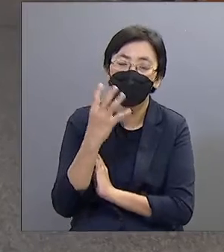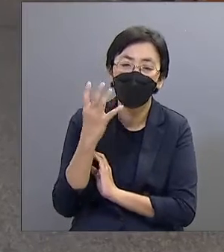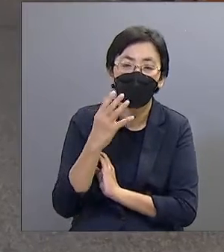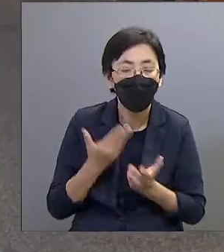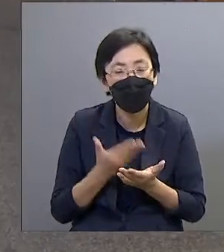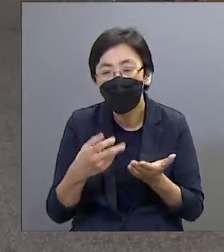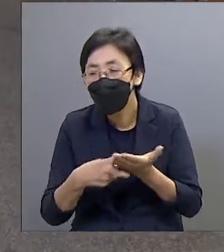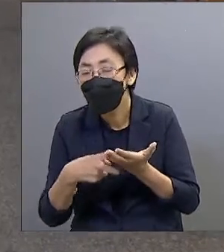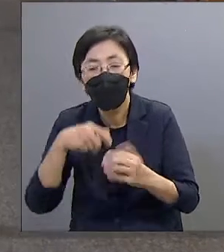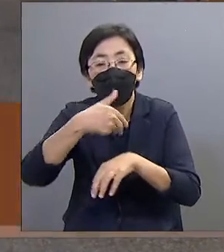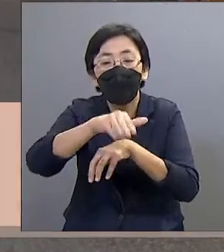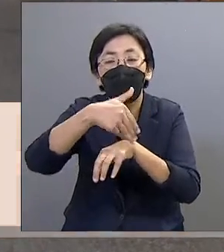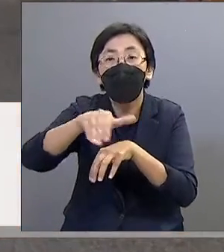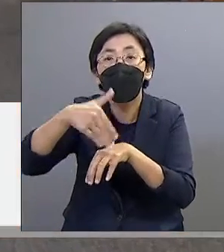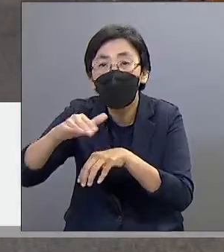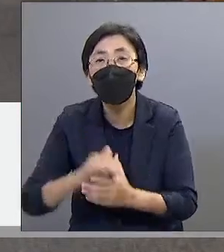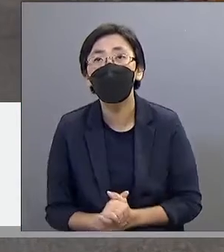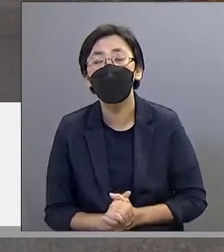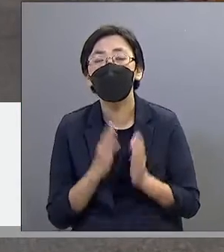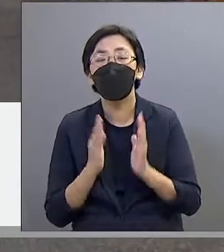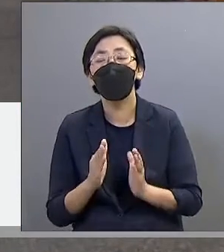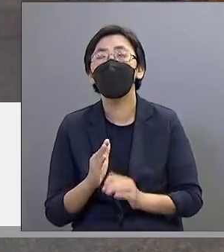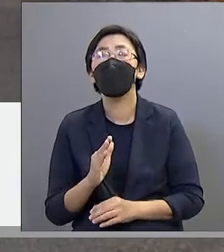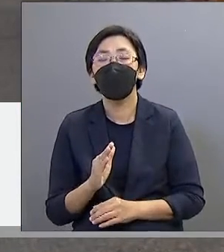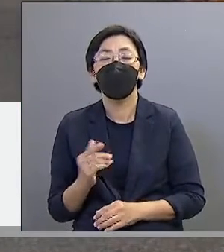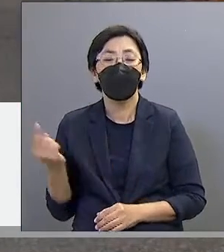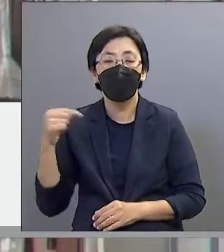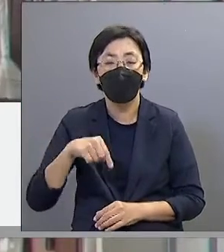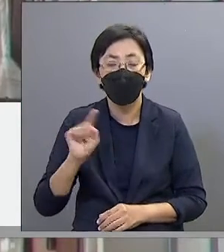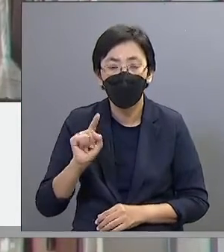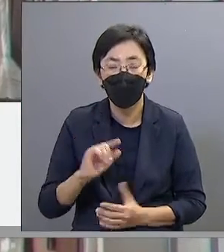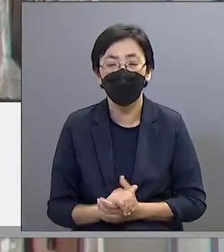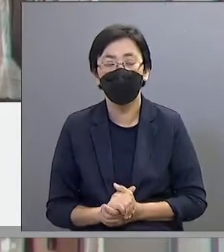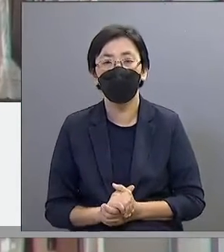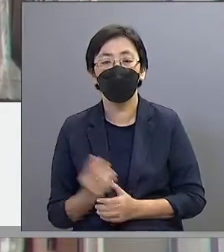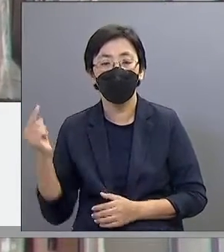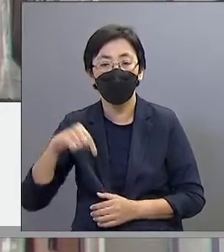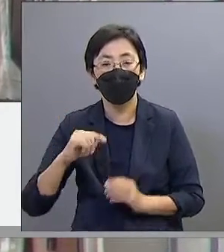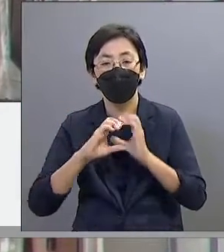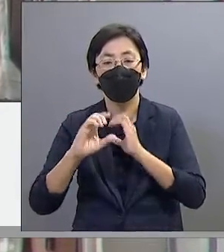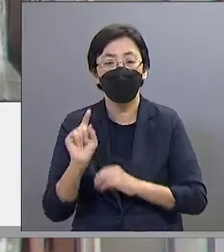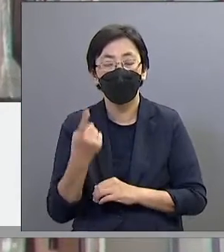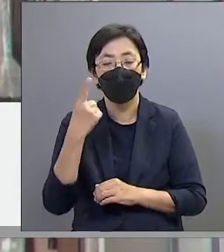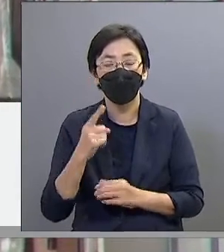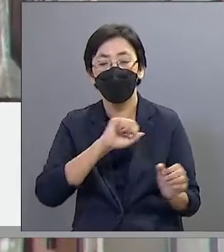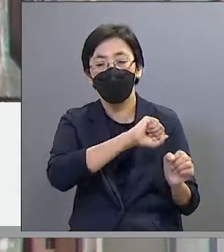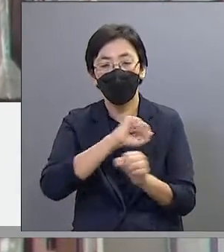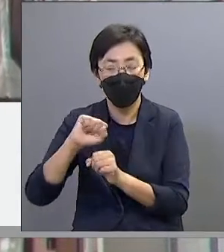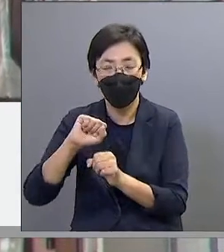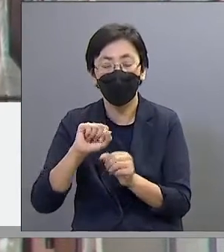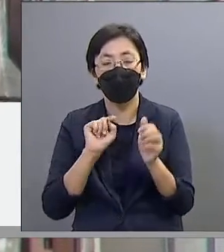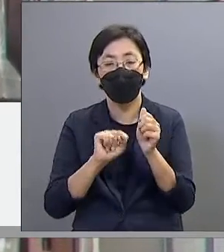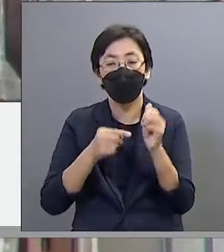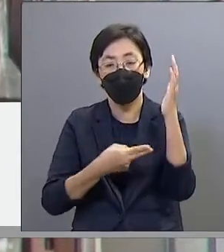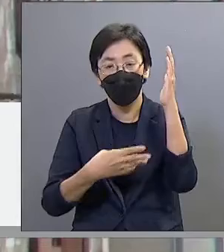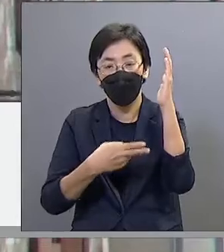สถานีขนส่งผู้โดยสารผู้โดยสารรายนี้เพิ่งจะเดินทางมาที่สถานีขนส่งครั้งแรกจะขึ้นรถตู้จากอำเภอหาด